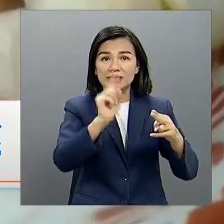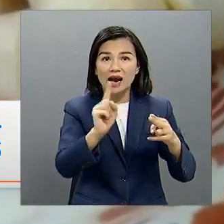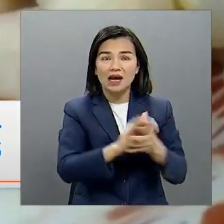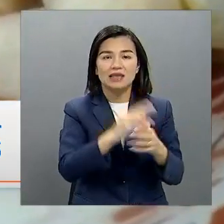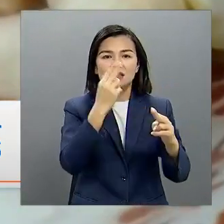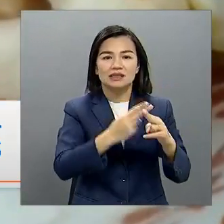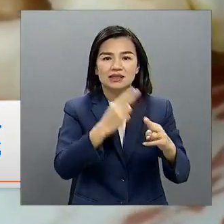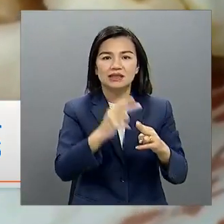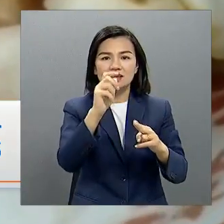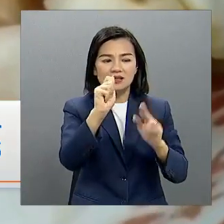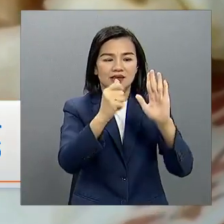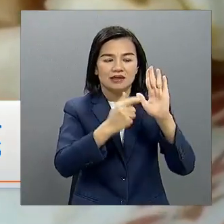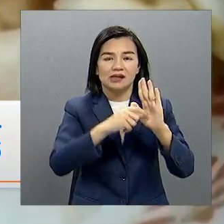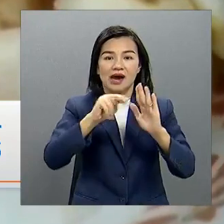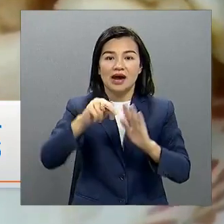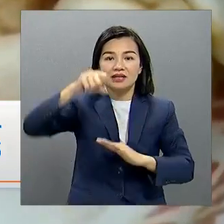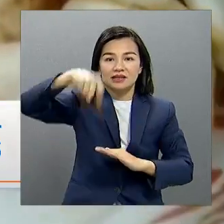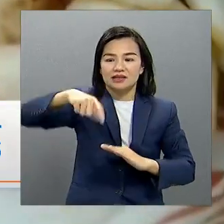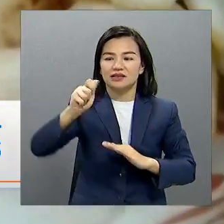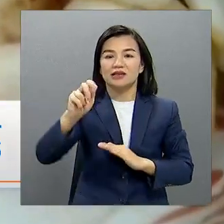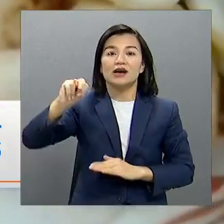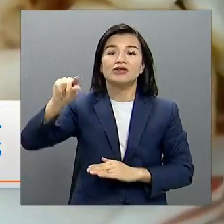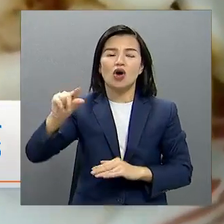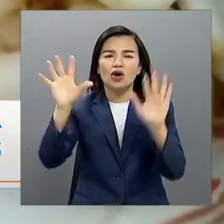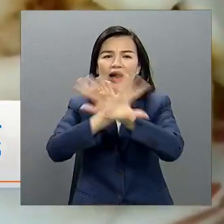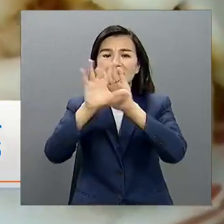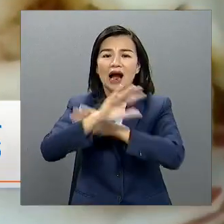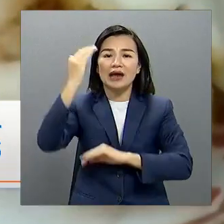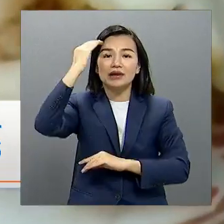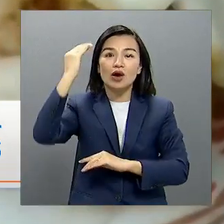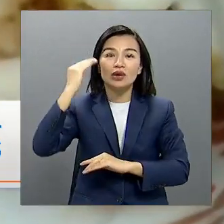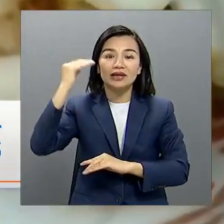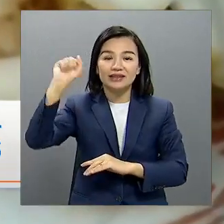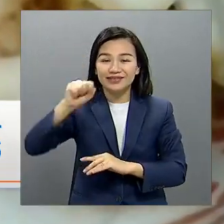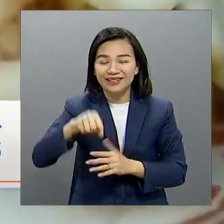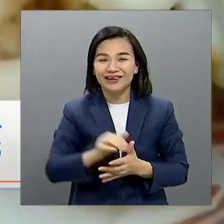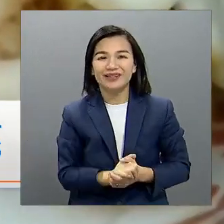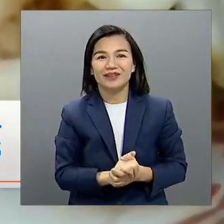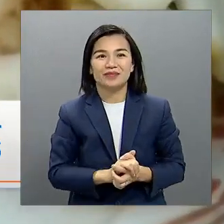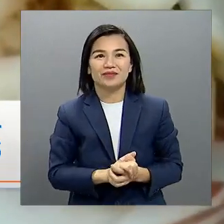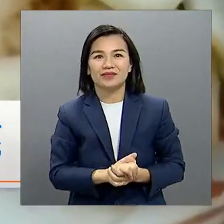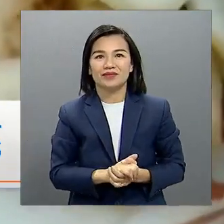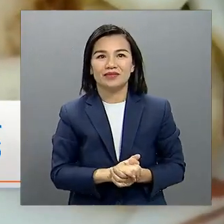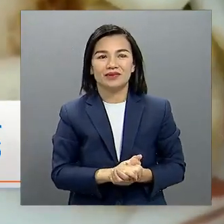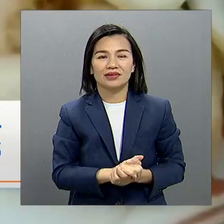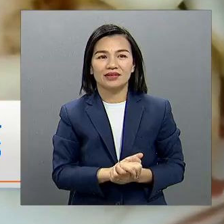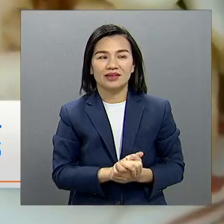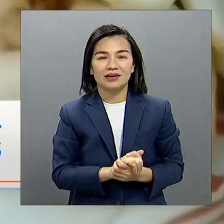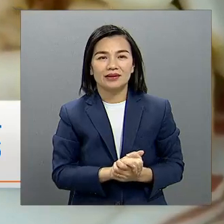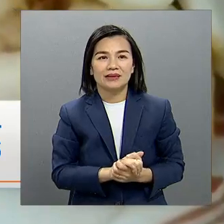องอาเซล นั่นมันอันยองอาเซโย ชื่อเกาหลีมากเลยนะคือพูดมาเนี่ยจริงๆเราควรไปแกงแล้วนะควรไปใส่ในต๊อก ค่ะ ใช่